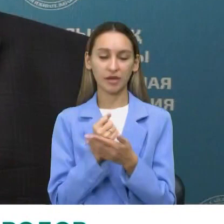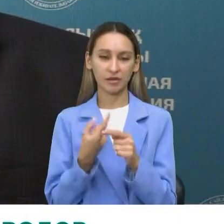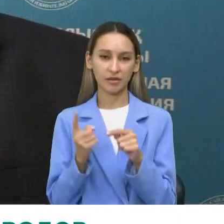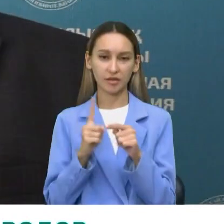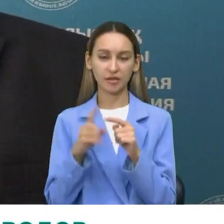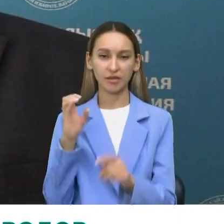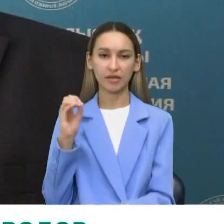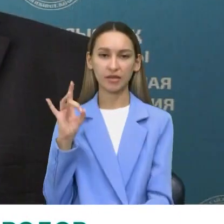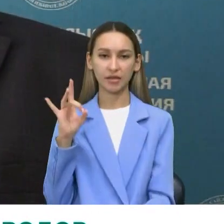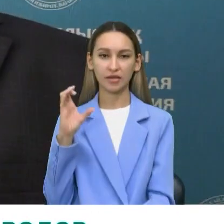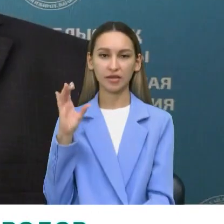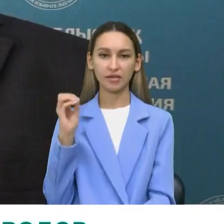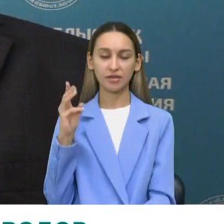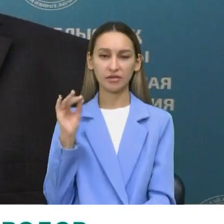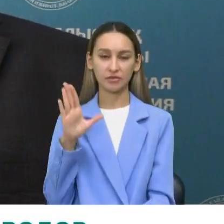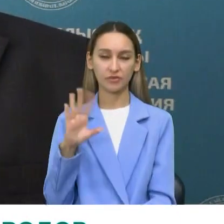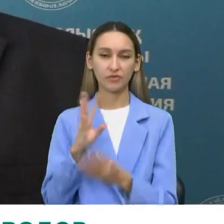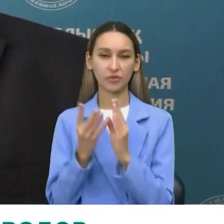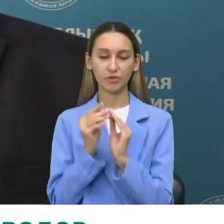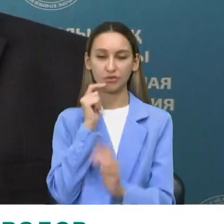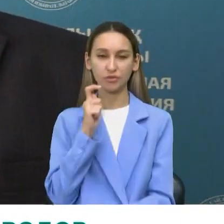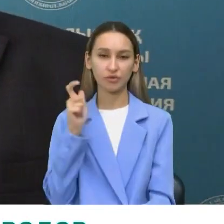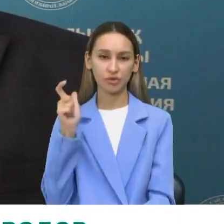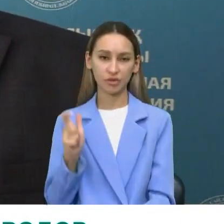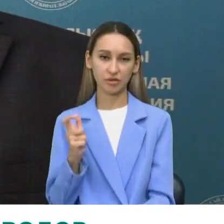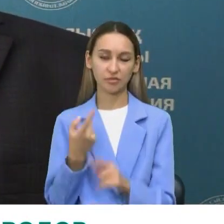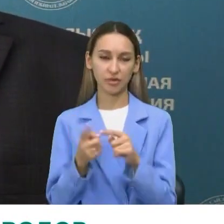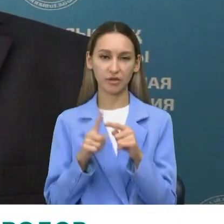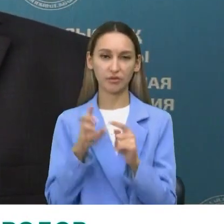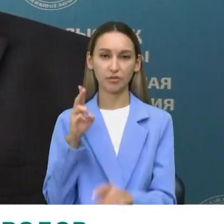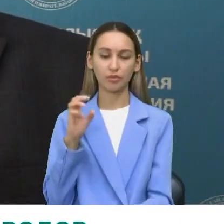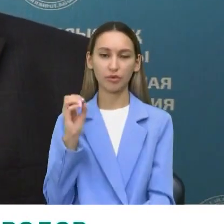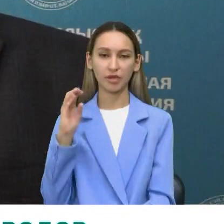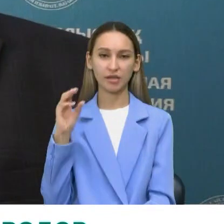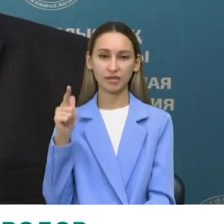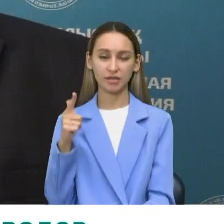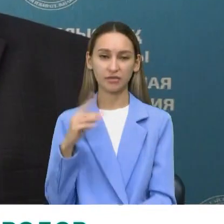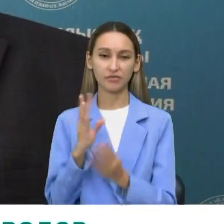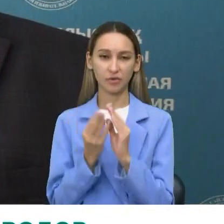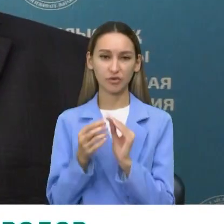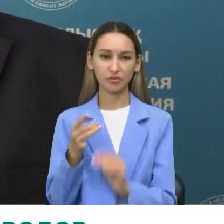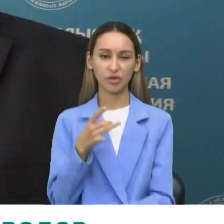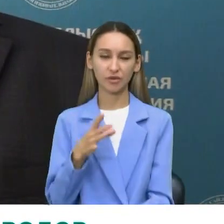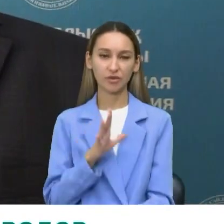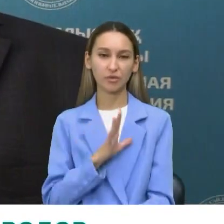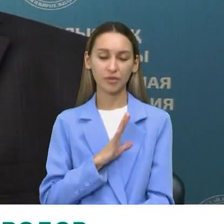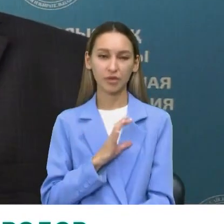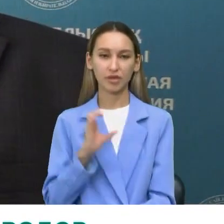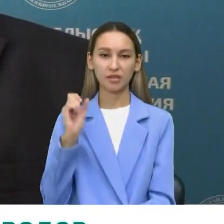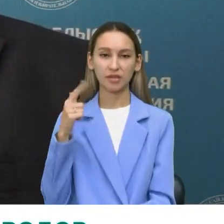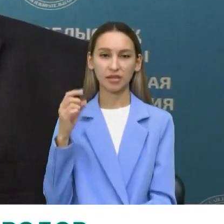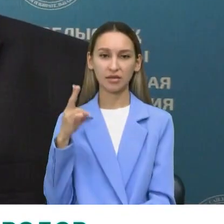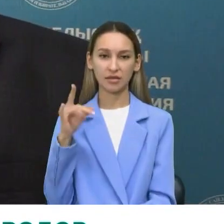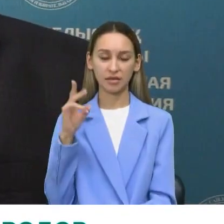одержал ер Ситов Талгат Аманбаев польскому району бажанов Серег мартович в шорта Адис районе шабаров сандык Серикбаевич